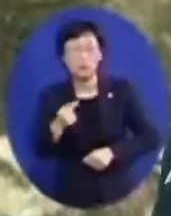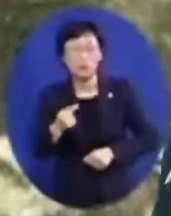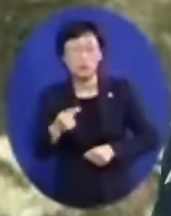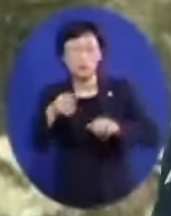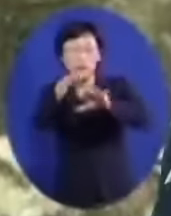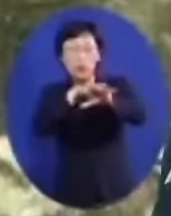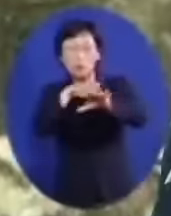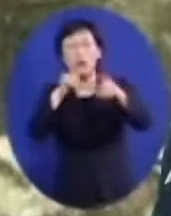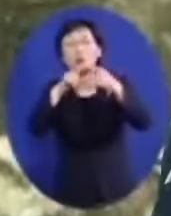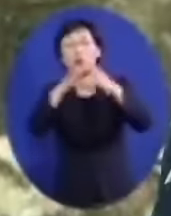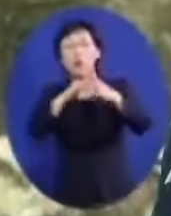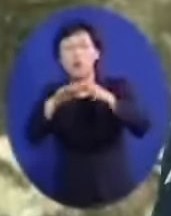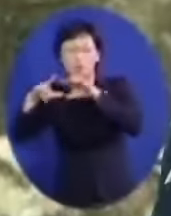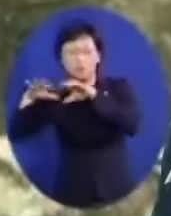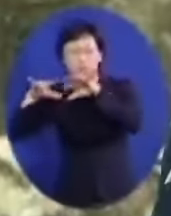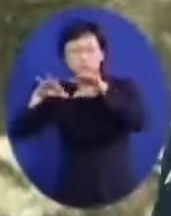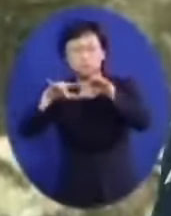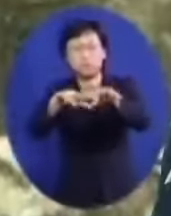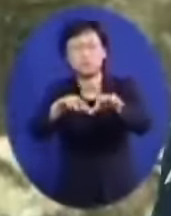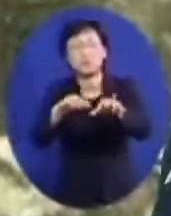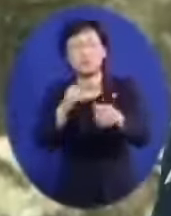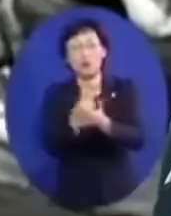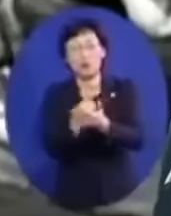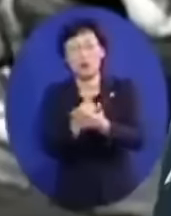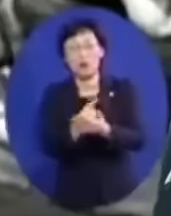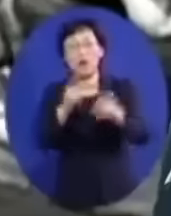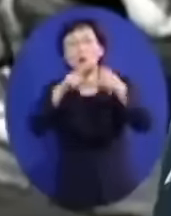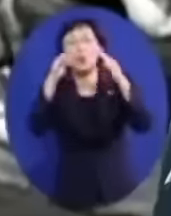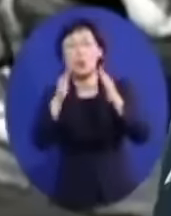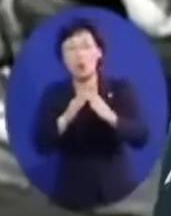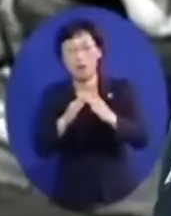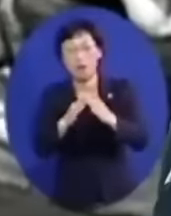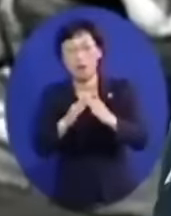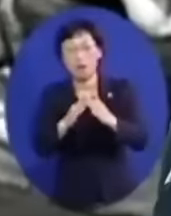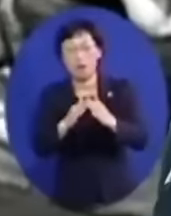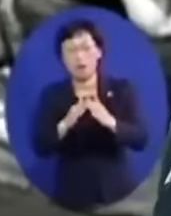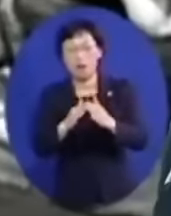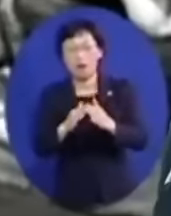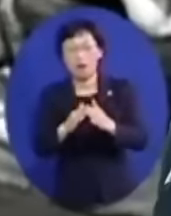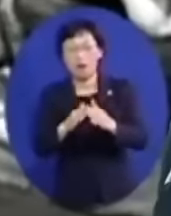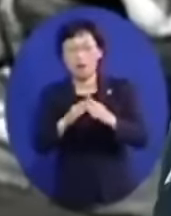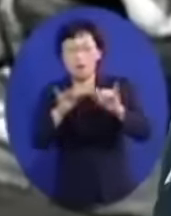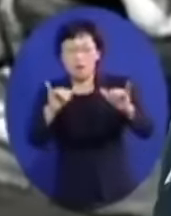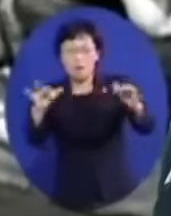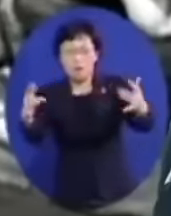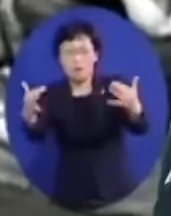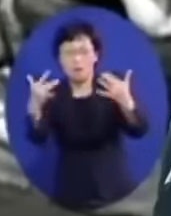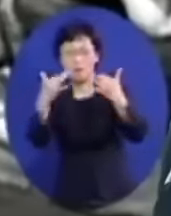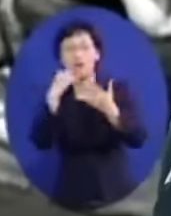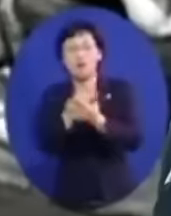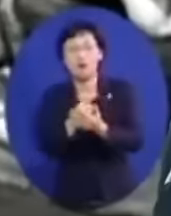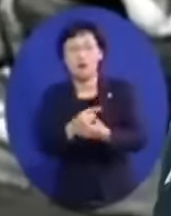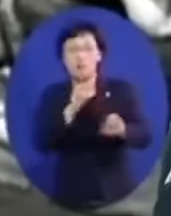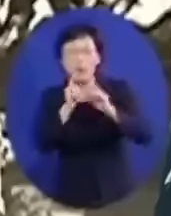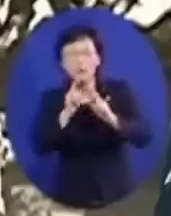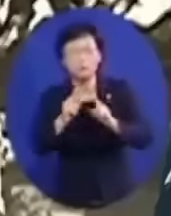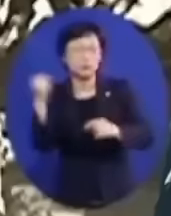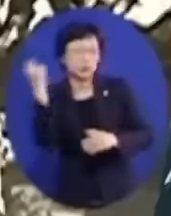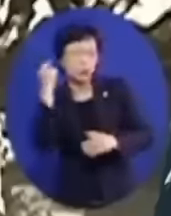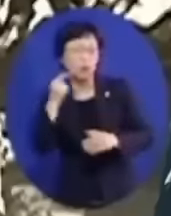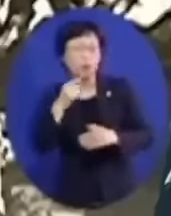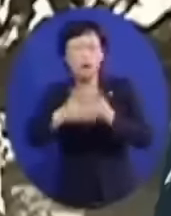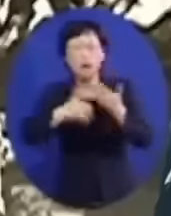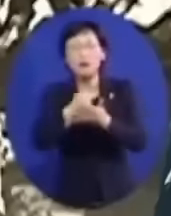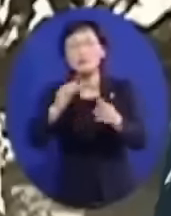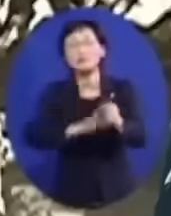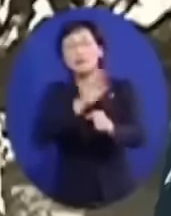개미떼같이 모였던 것입니다. 우리 교회는 그런 사람들이 구름떼같이 모여왔습니다. 이들은 말씀 가운데서 하나님의 사랑을